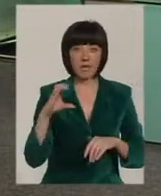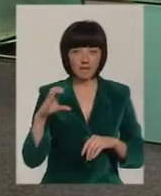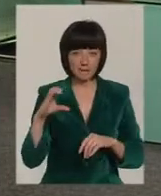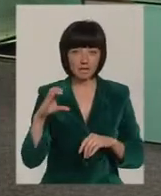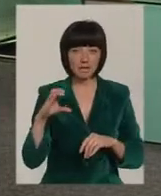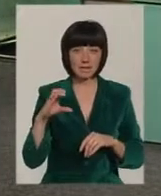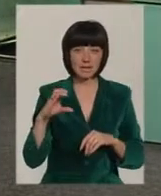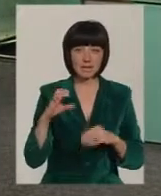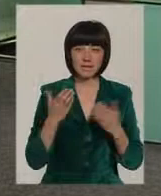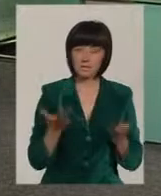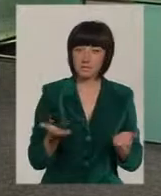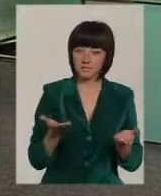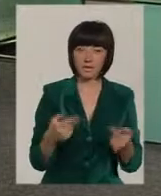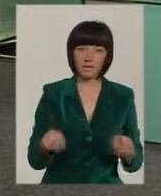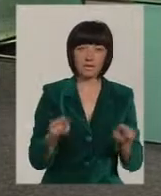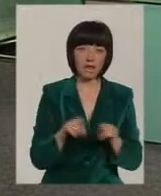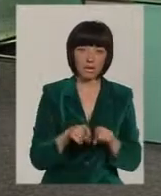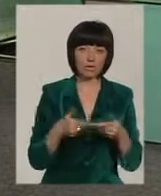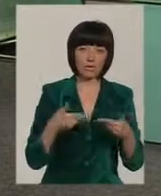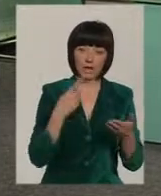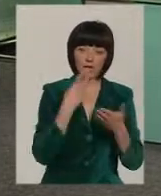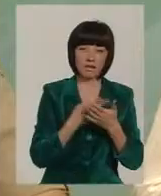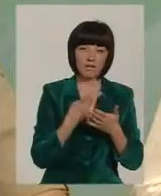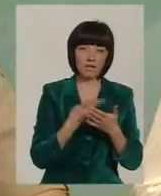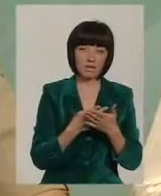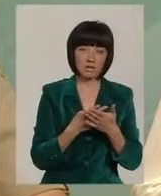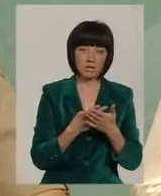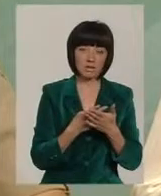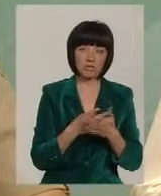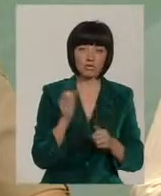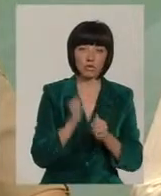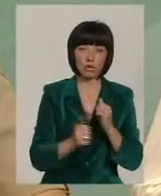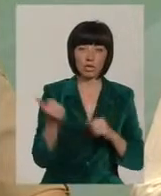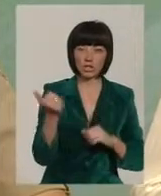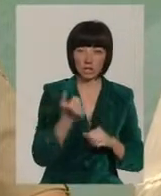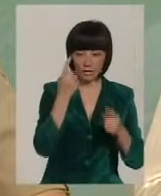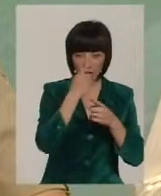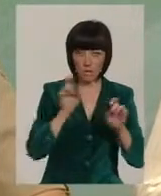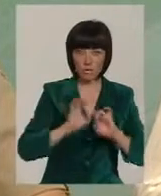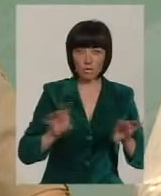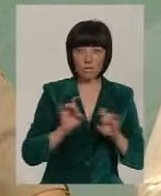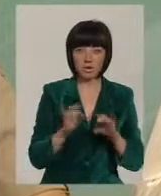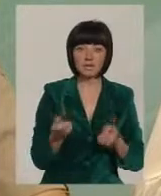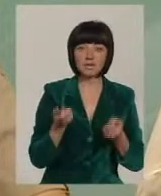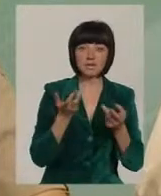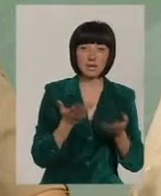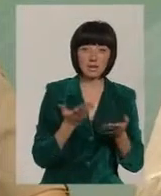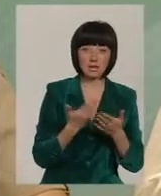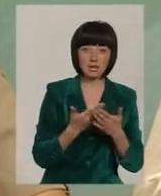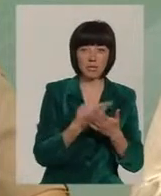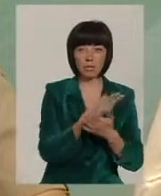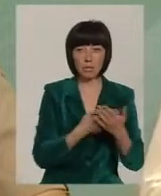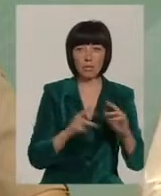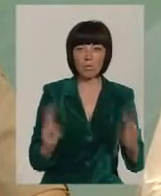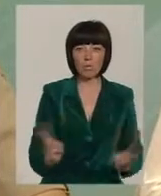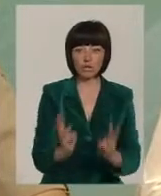колишнього міністерства надзвичайних ситуацій, також ми дивилися, там щотижнево йде інформація, скільки там втопилося,